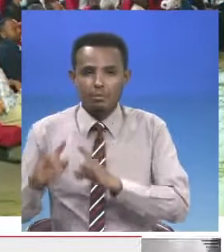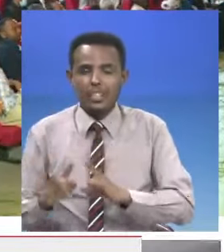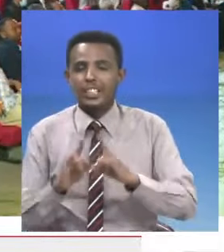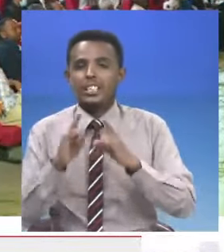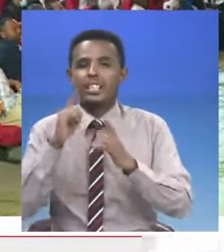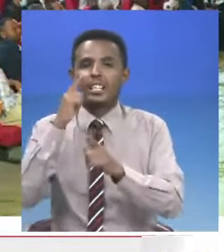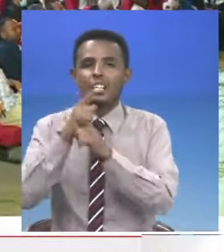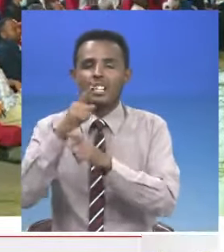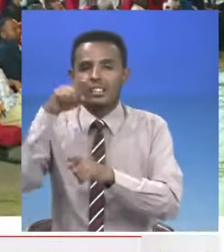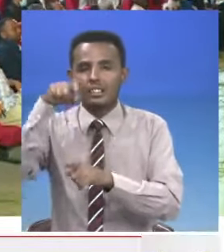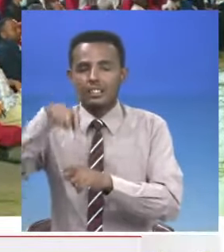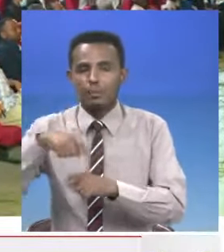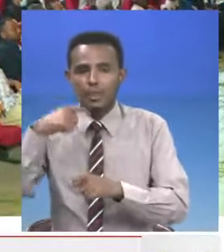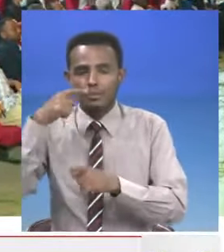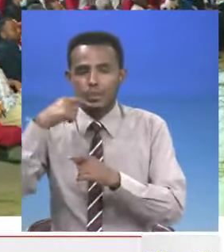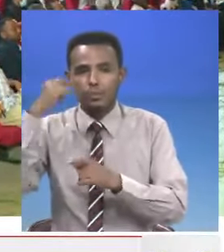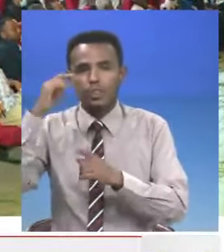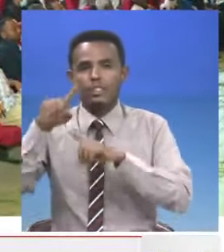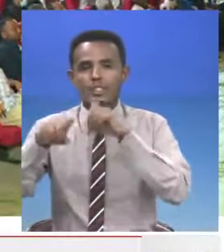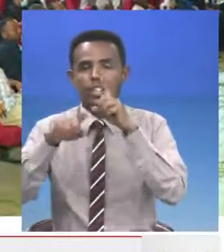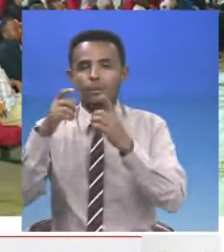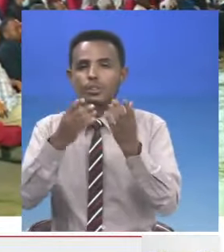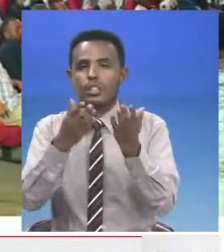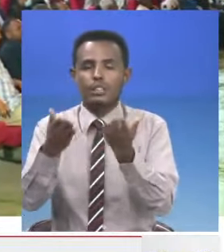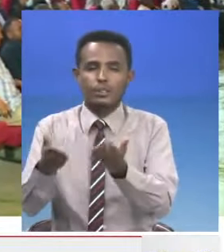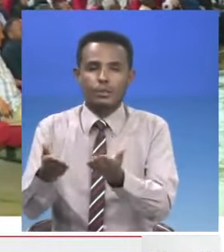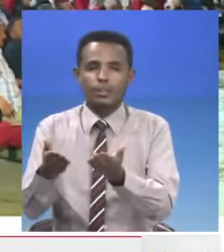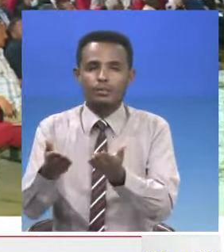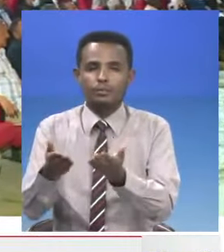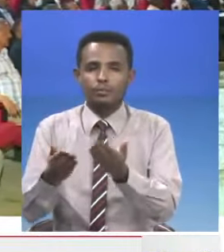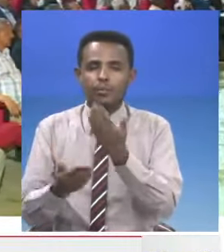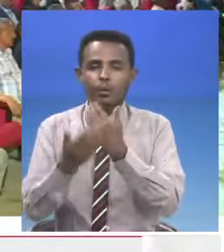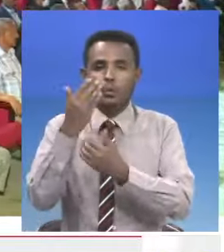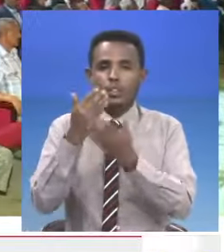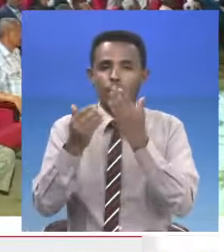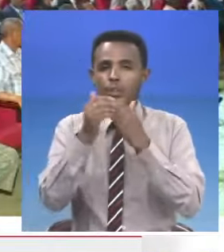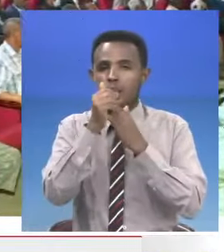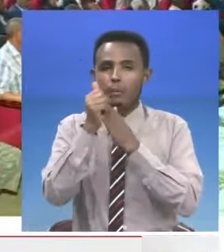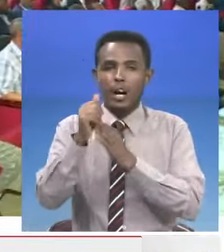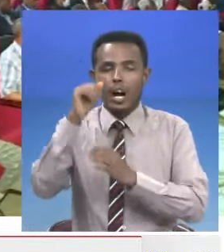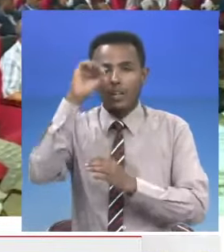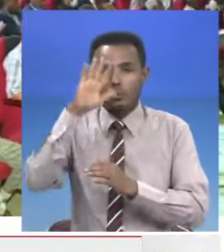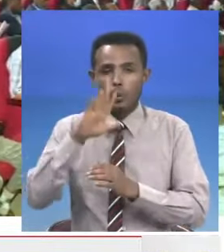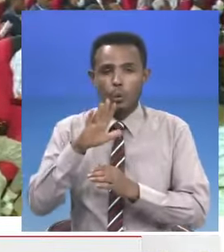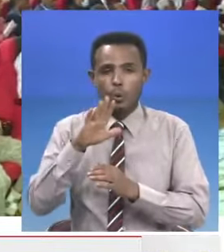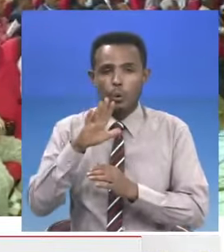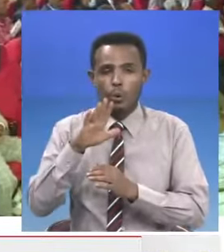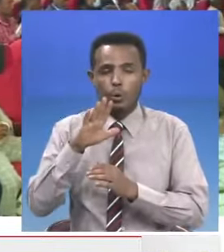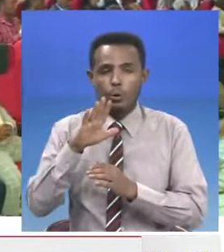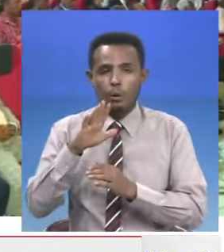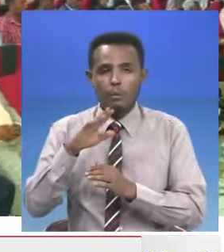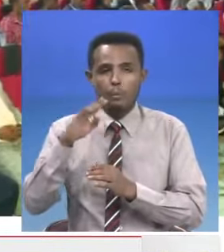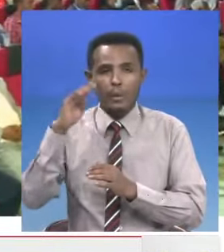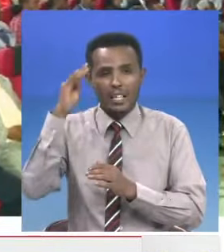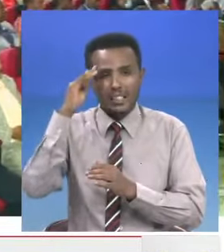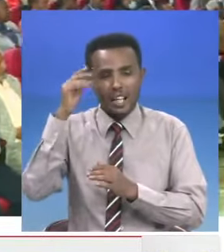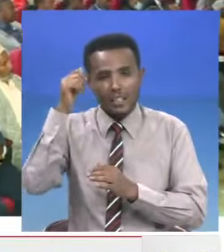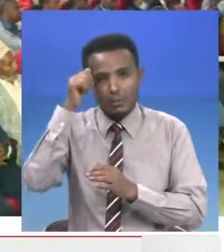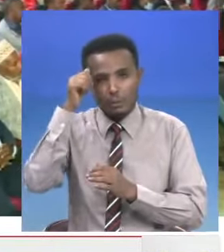ይገባል የሚሉ ጥያቄዎች ተነስቷል። እንግዲህ ውይይቱን የመሩት አቶ መለሰ